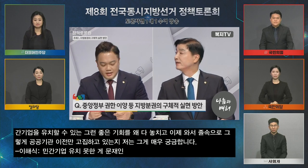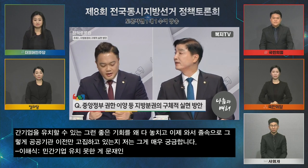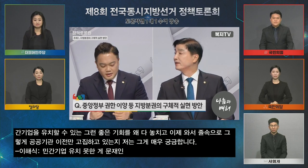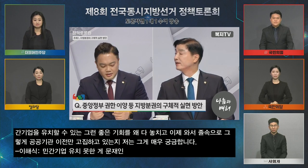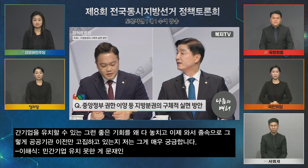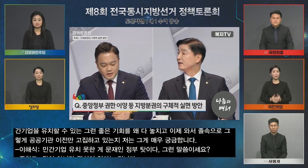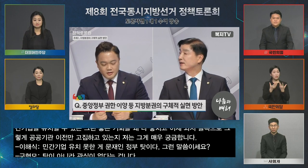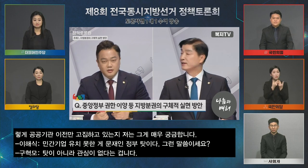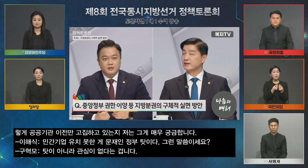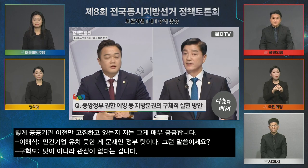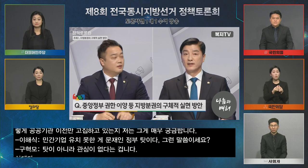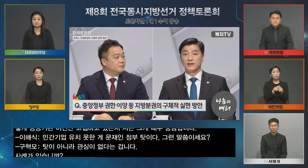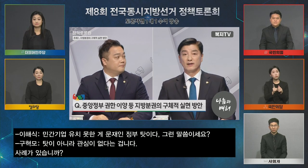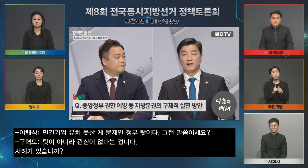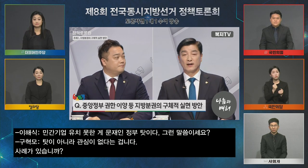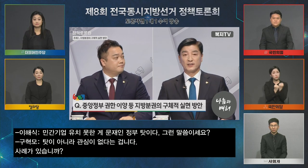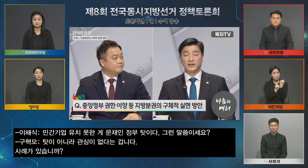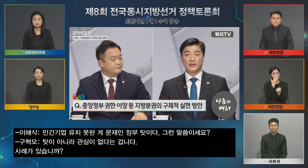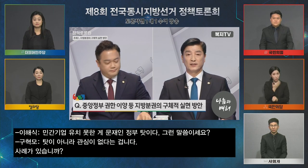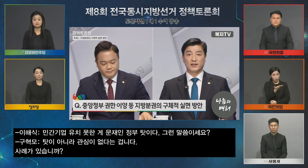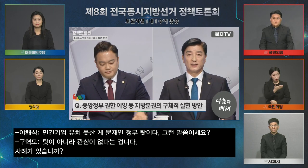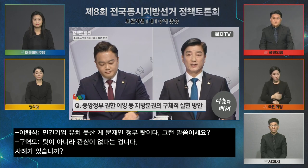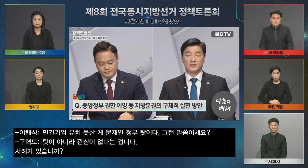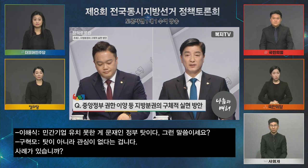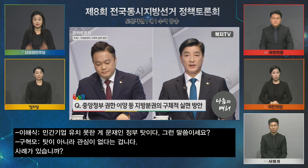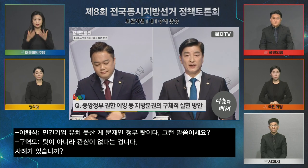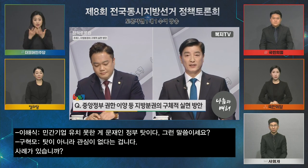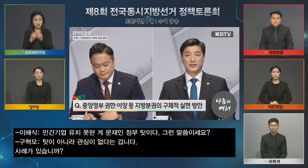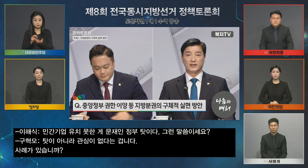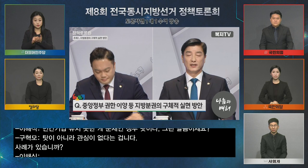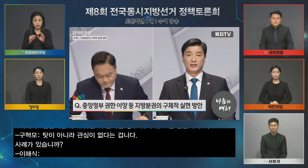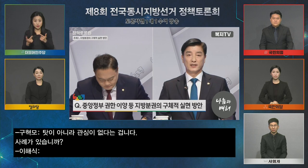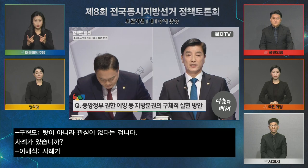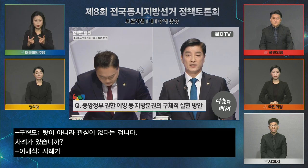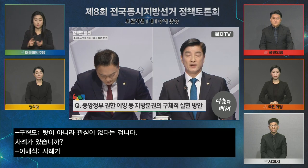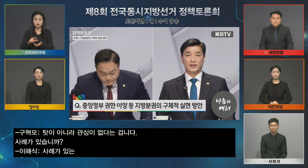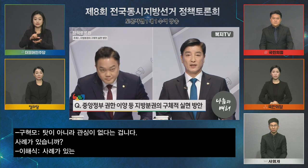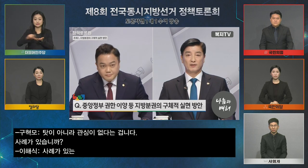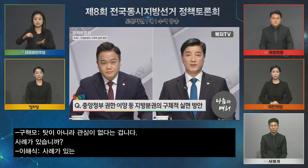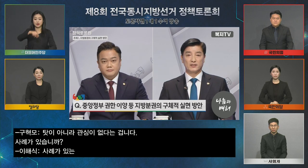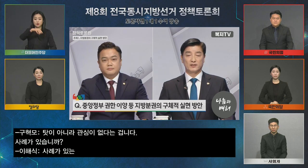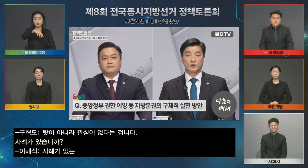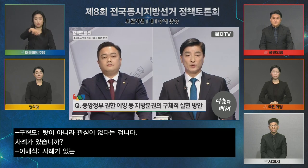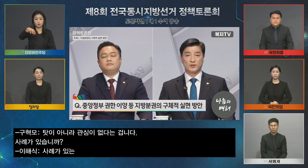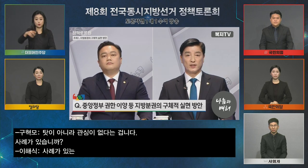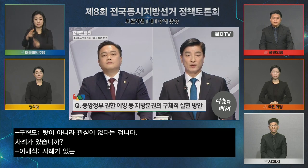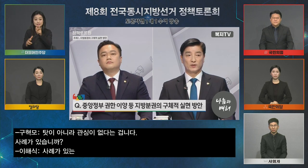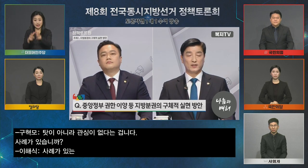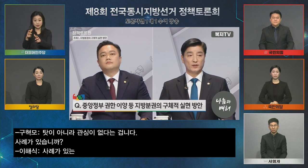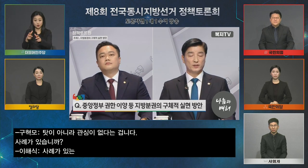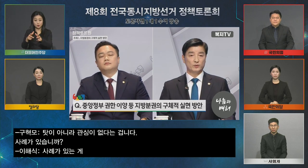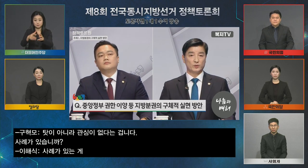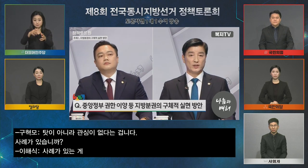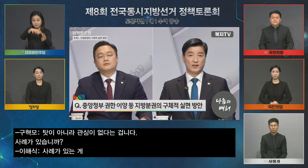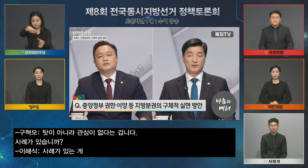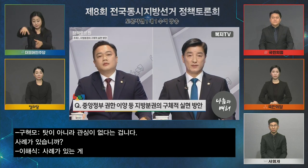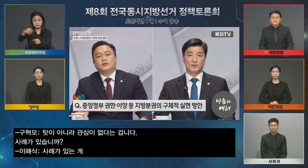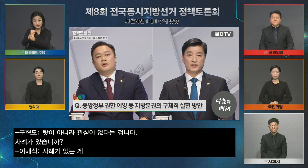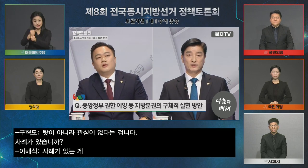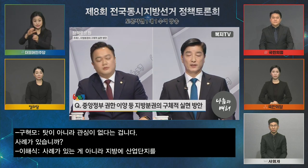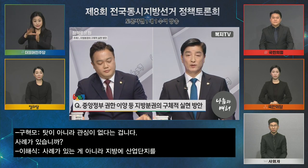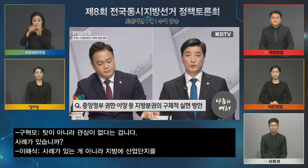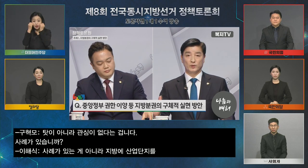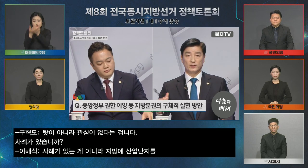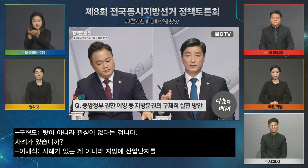사례가 있는 게 아니라 지방이 지방의 산업단지를 조성을 하고 특히 혁신도시 아까